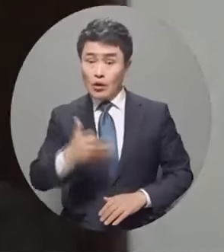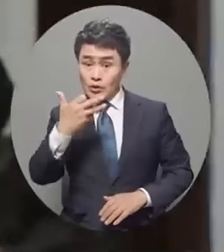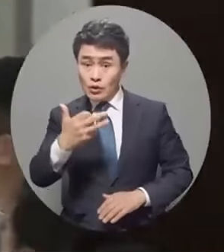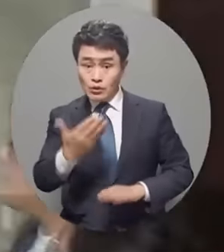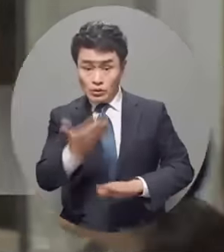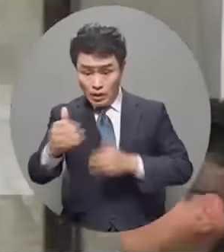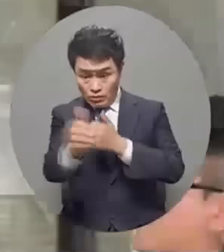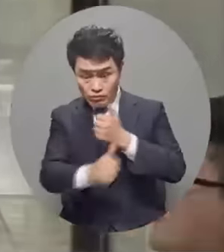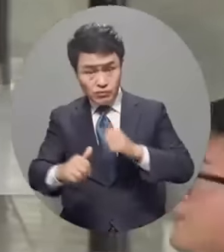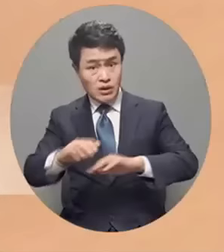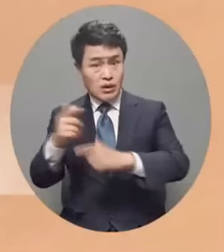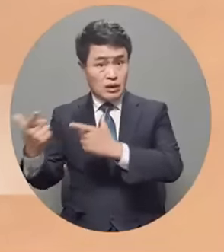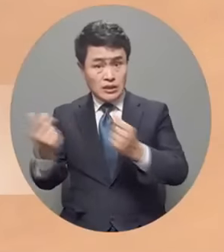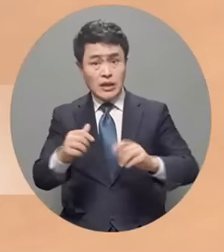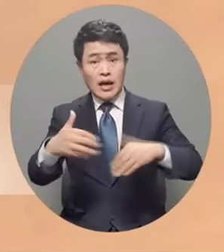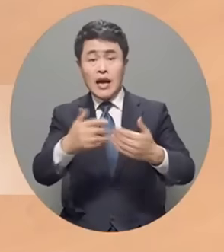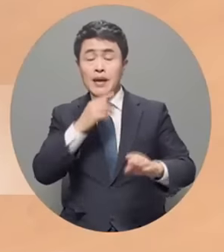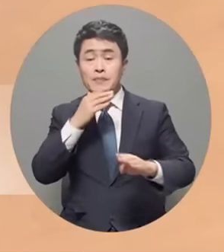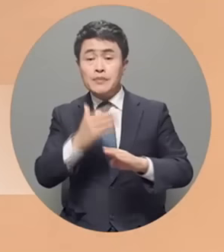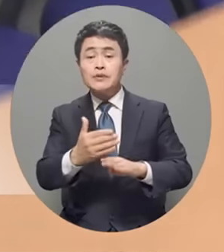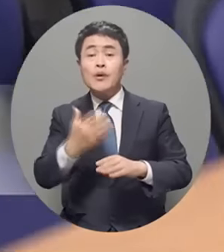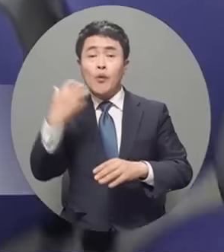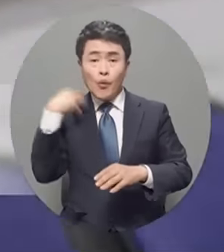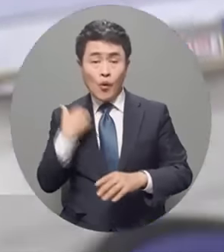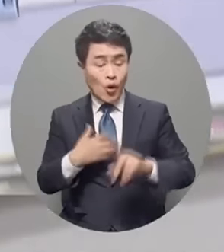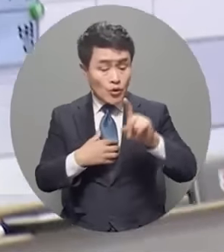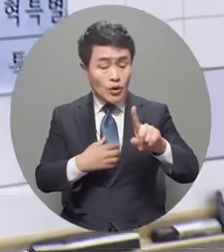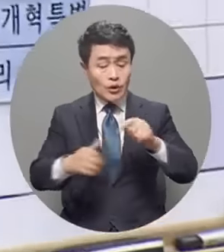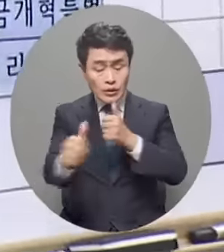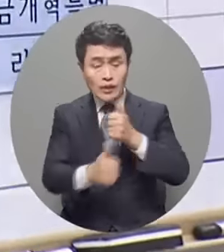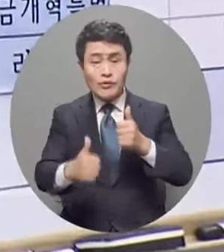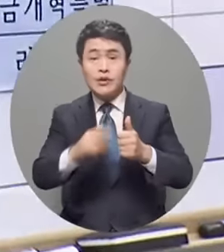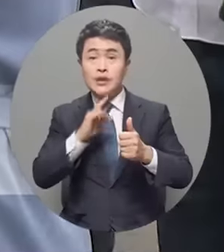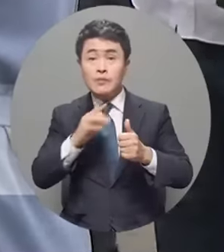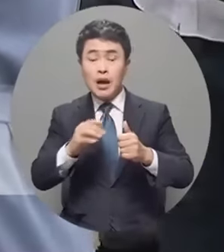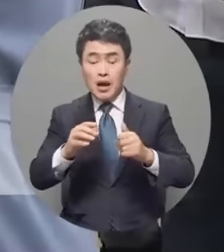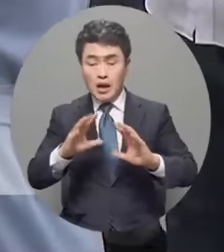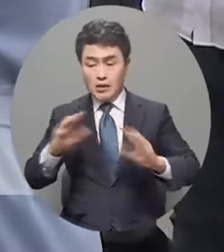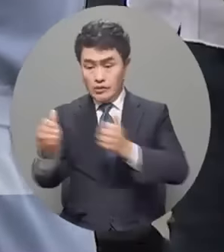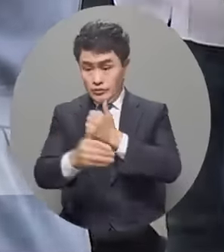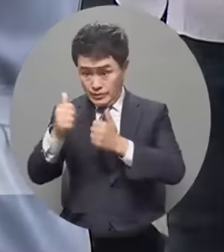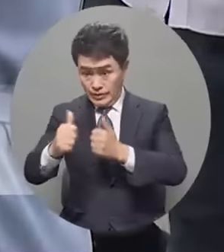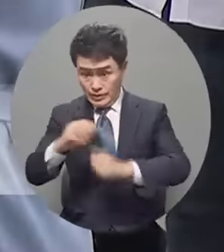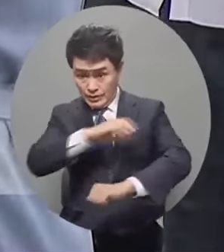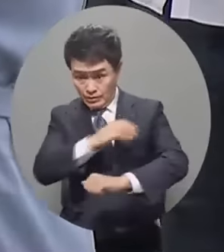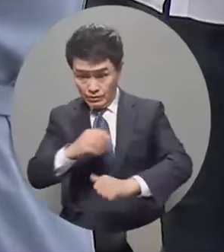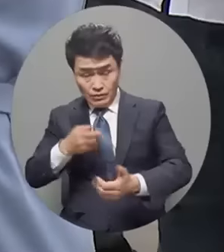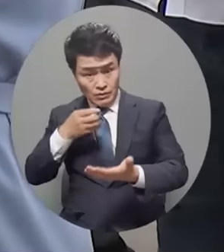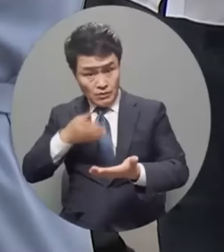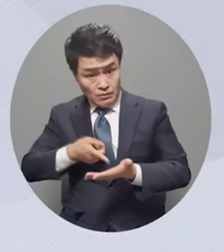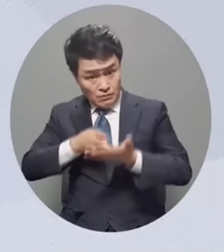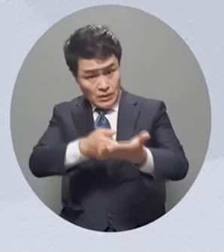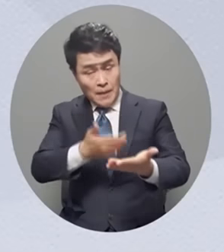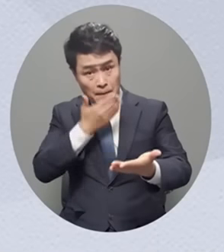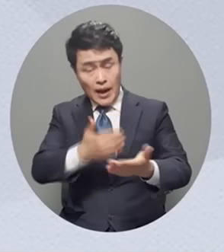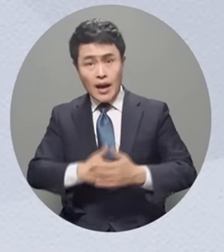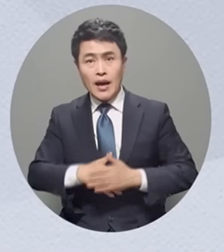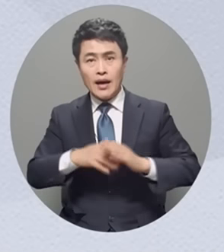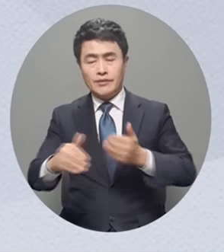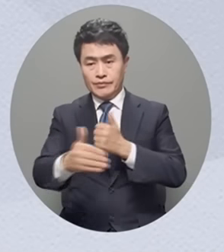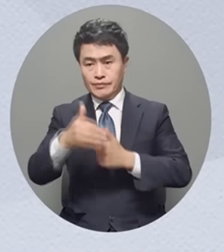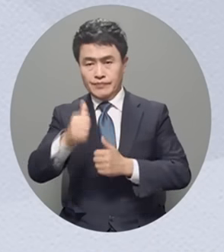상임위 전체가 아닌 민주당 몫의 11개 상임위에 대해서만 의장 직권으로 표결에 올릴 걸로 보입니다.